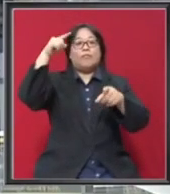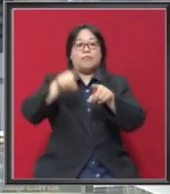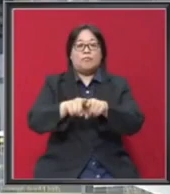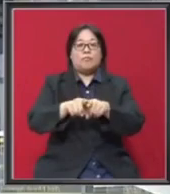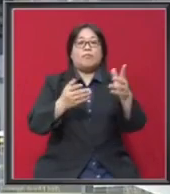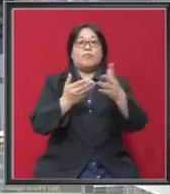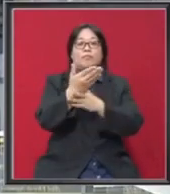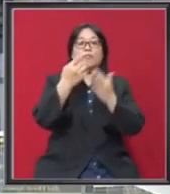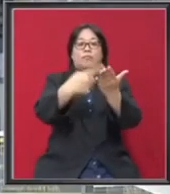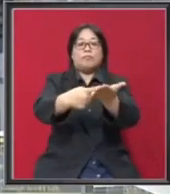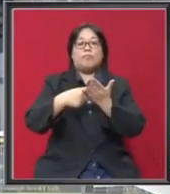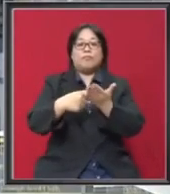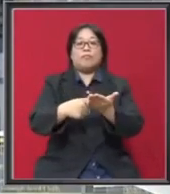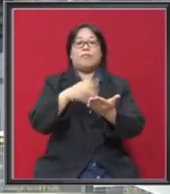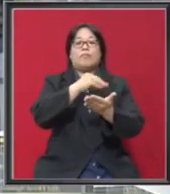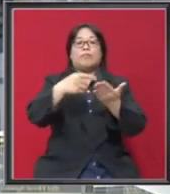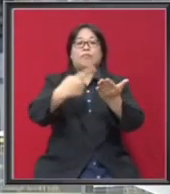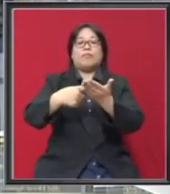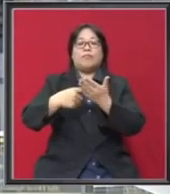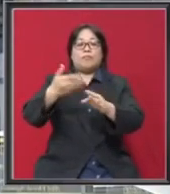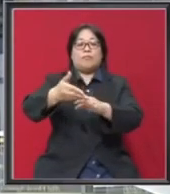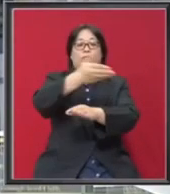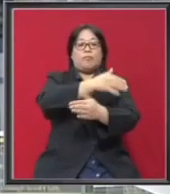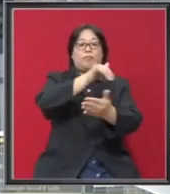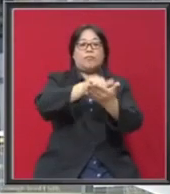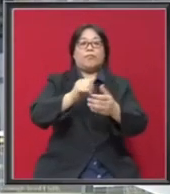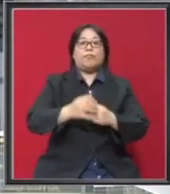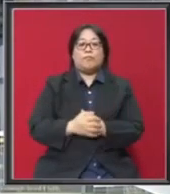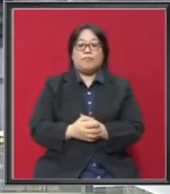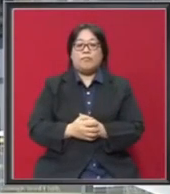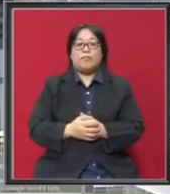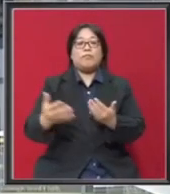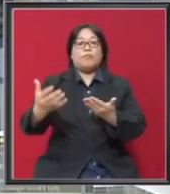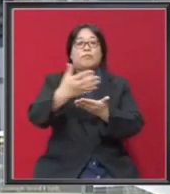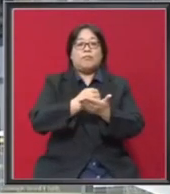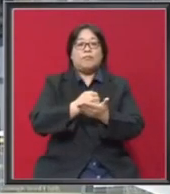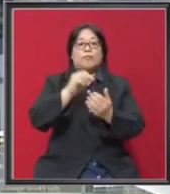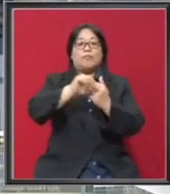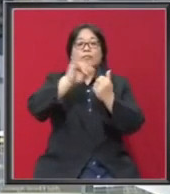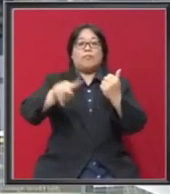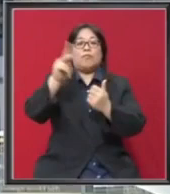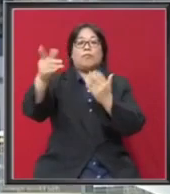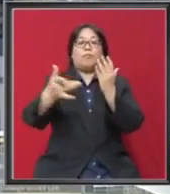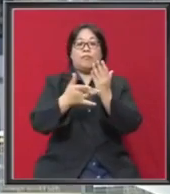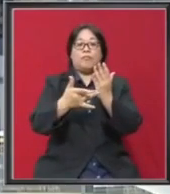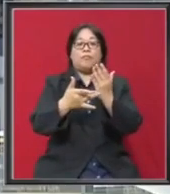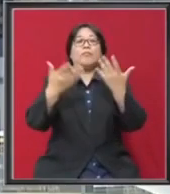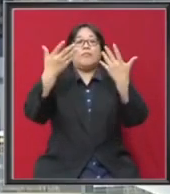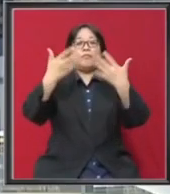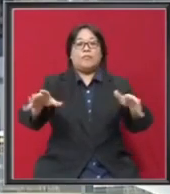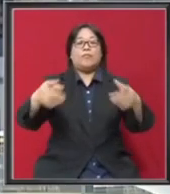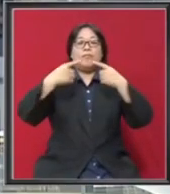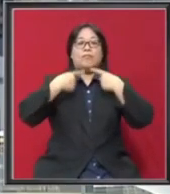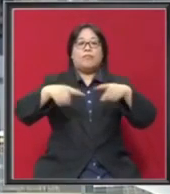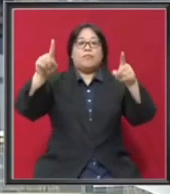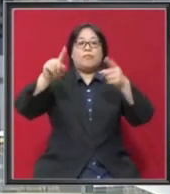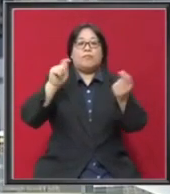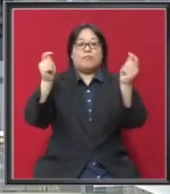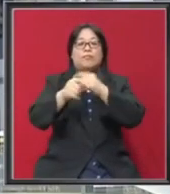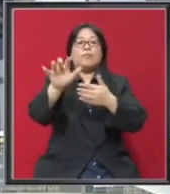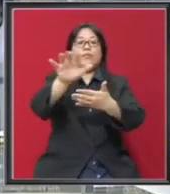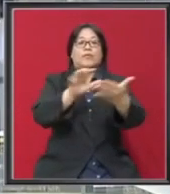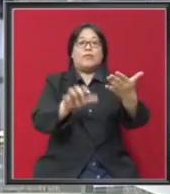7 ini melalui perbincangan dan pembahasan sebelum itu hasilnya Jateng konstan nikel telah berjaya